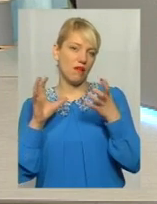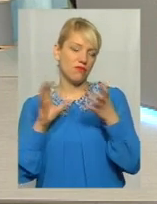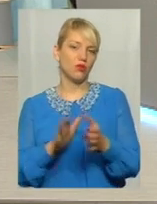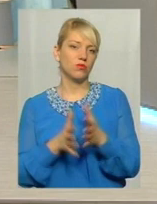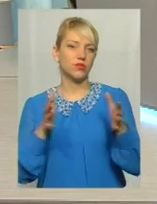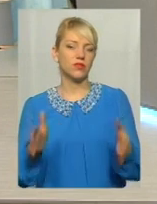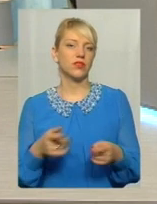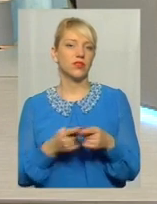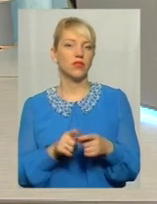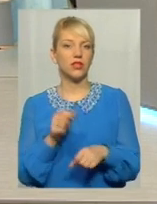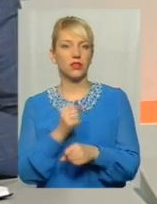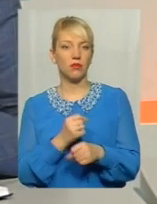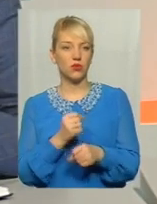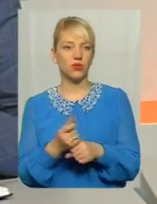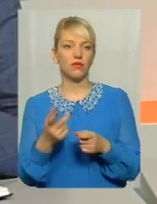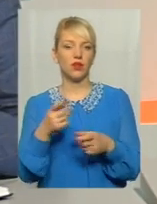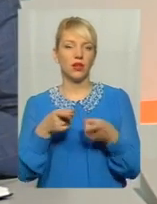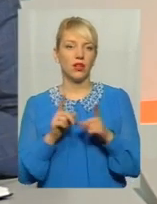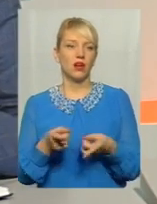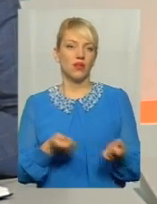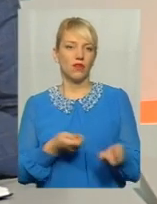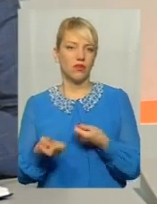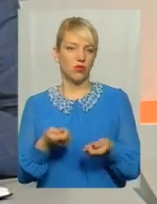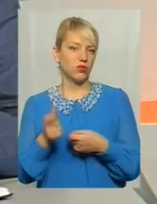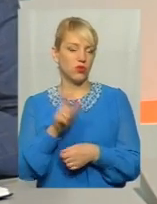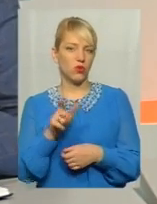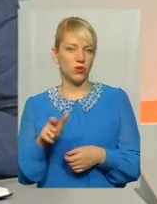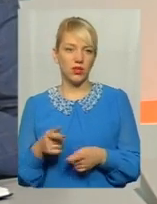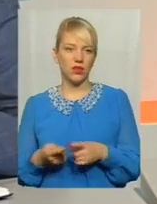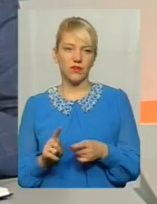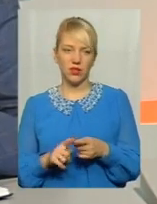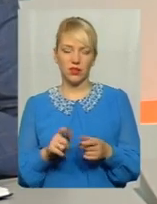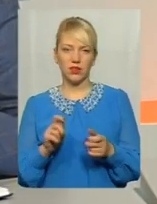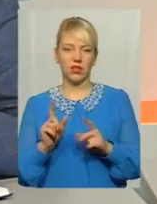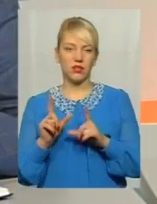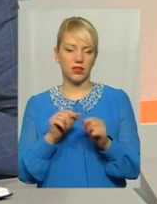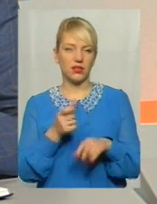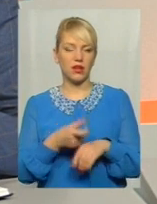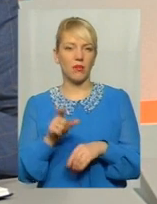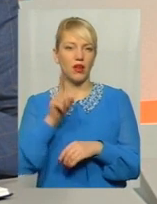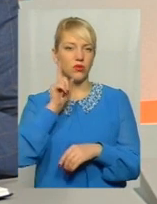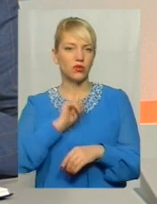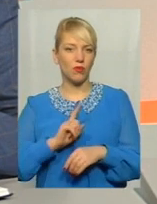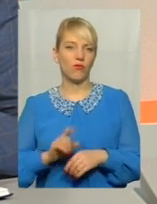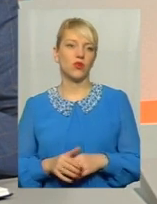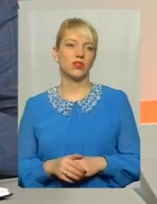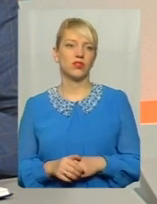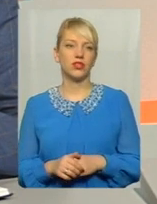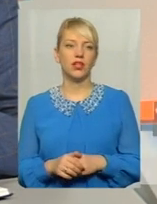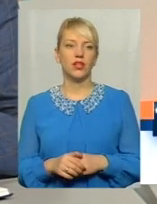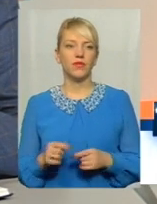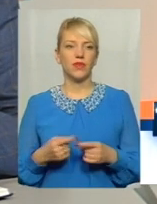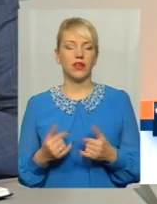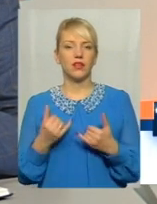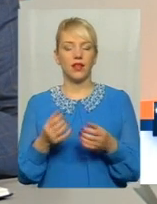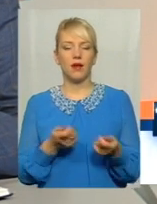зараз запрацювали, вони реально вивозять людей. В них їздити набагато комфортніше, хоча і це для перевізника